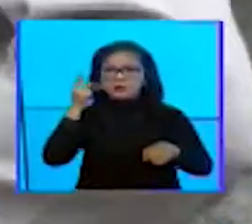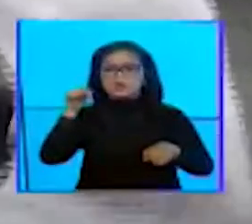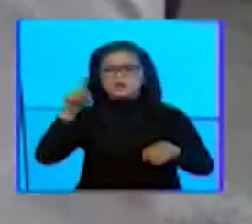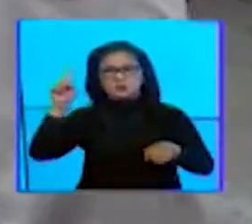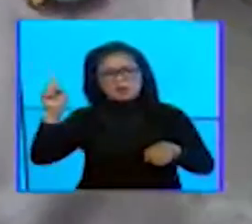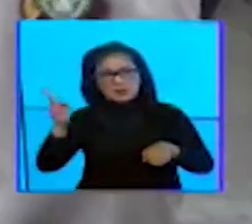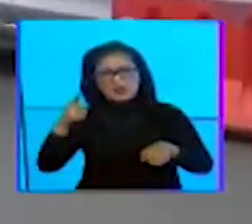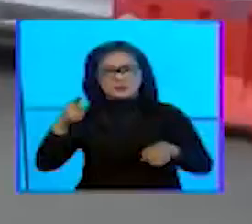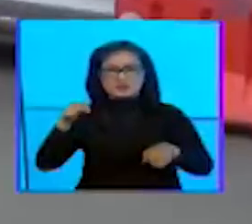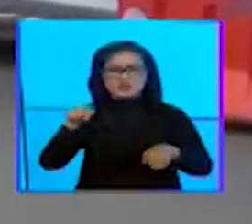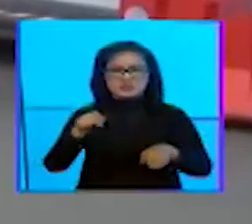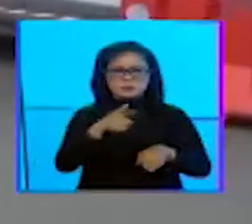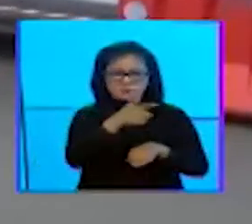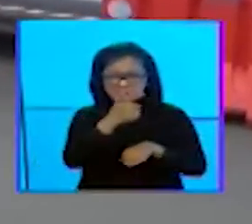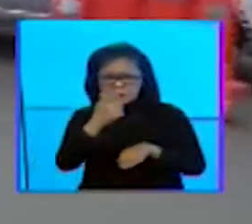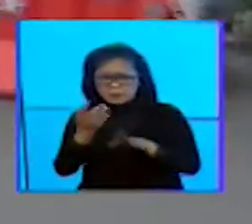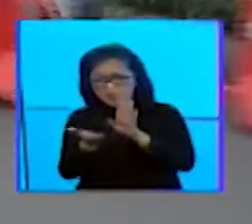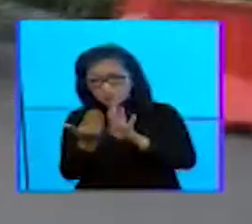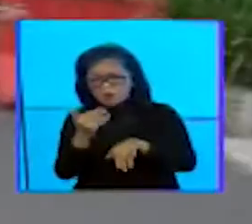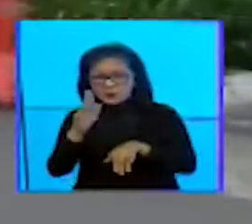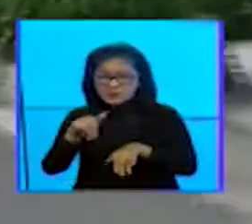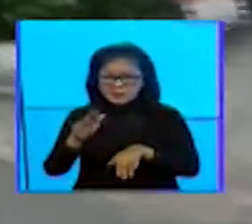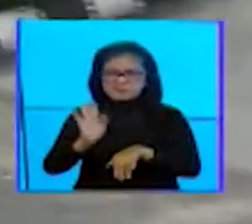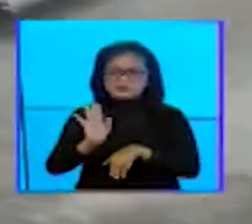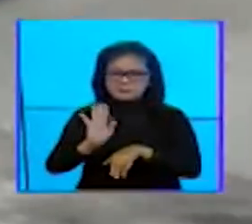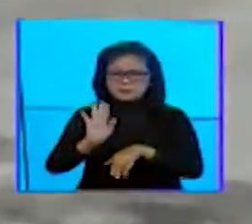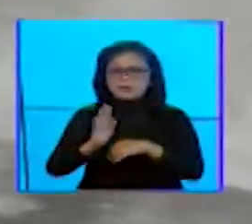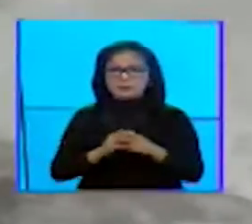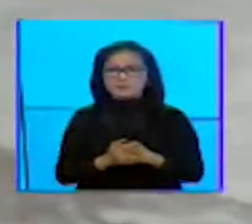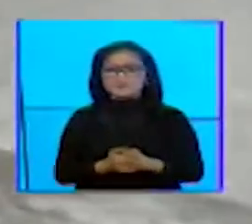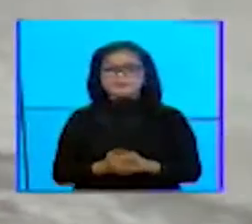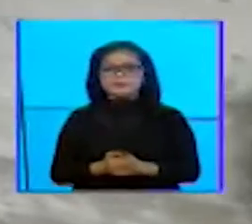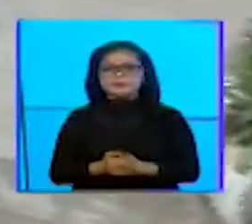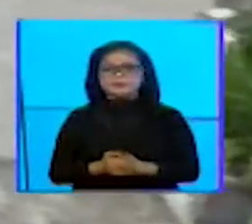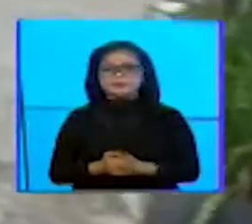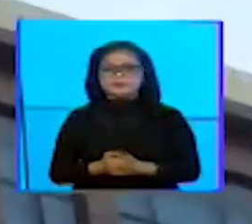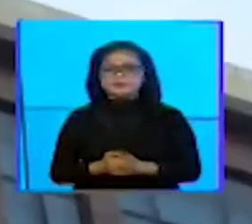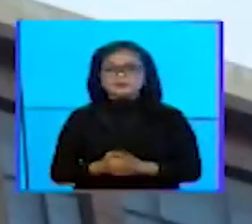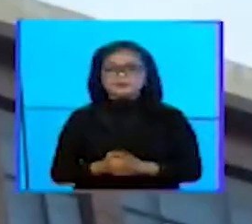Dari Jakarta, Tim Liputan melaporkan.